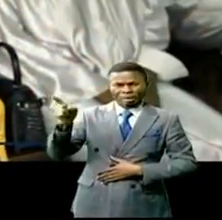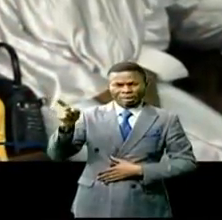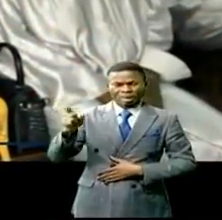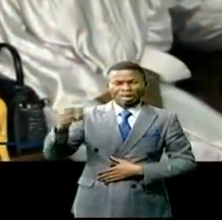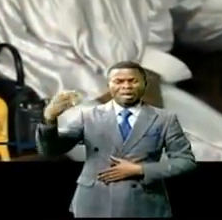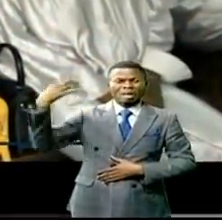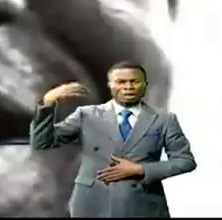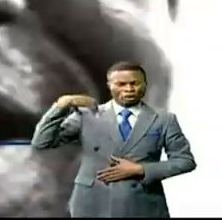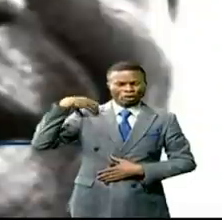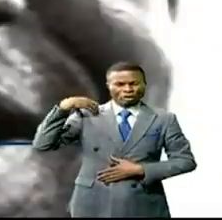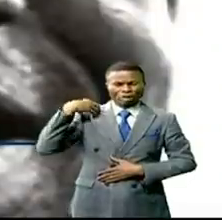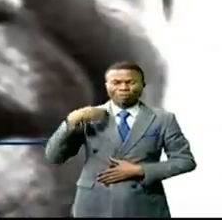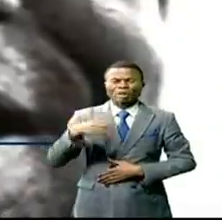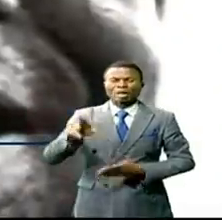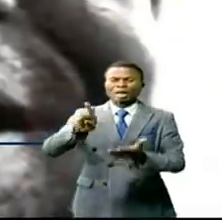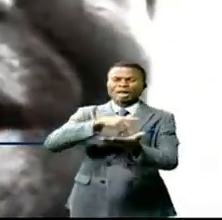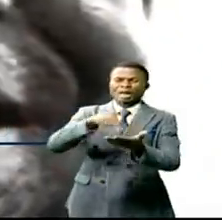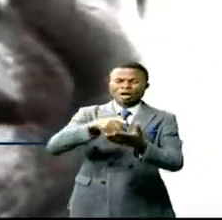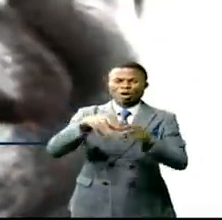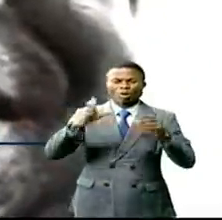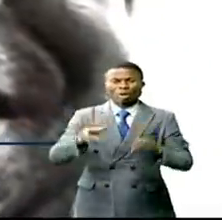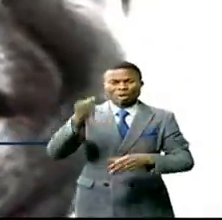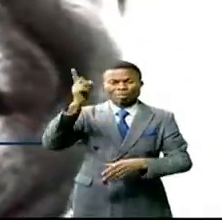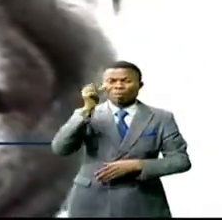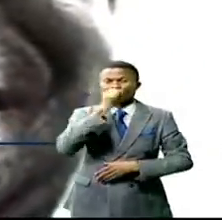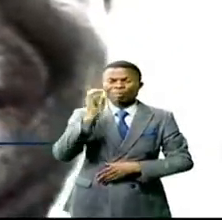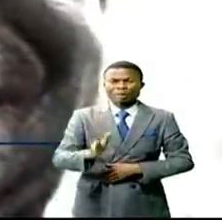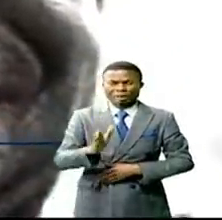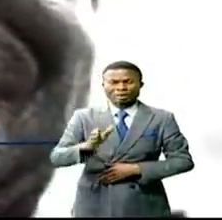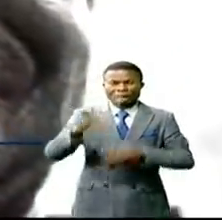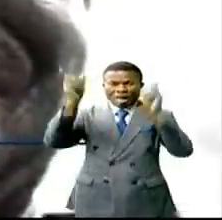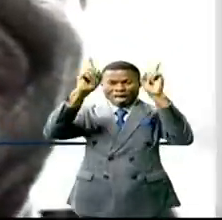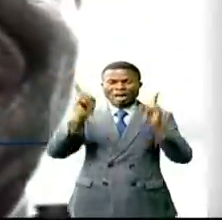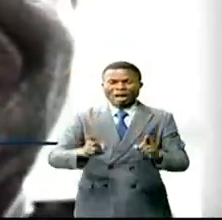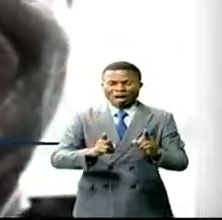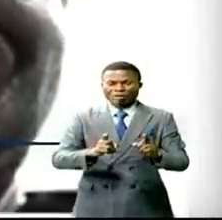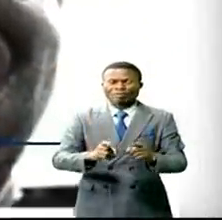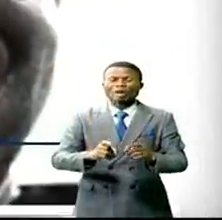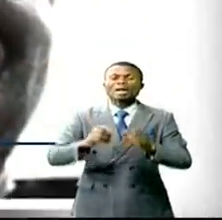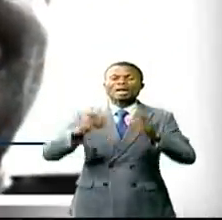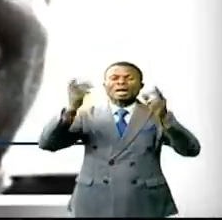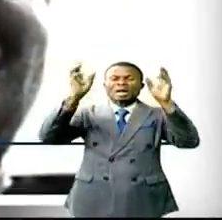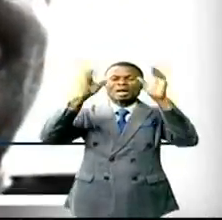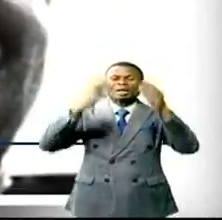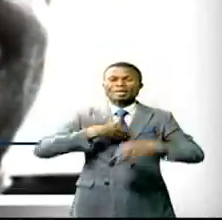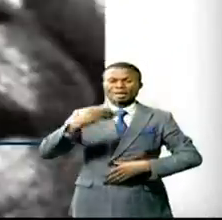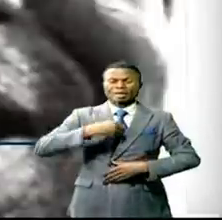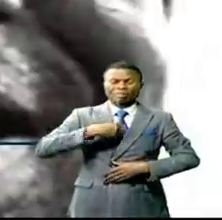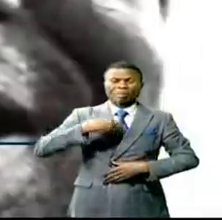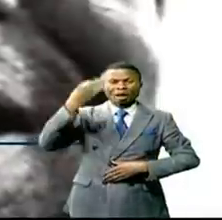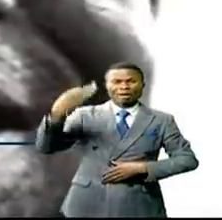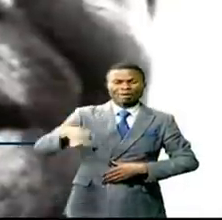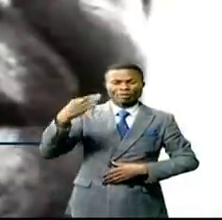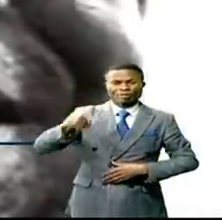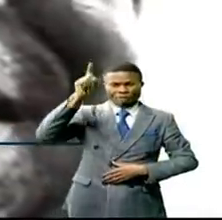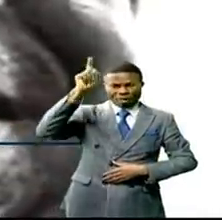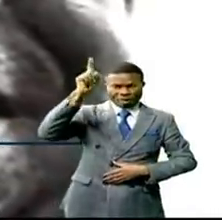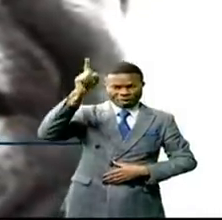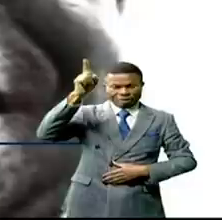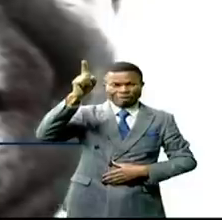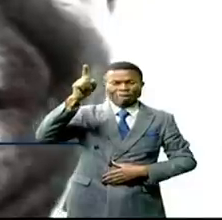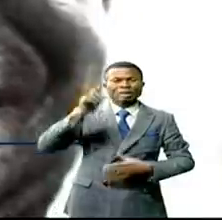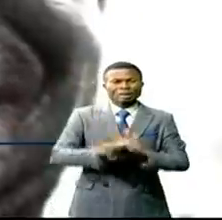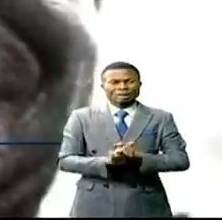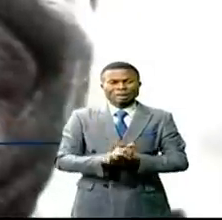de la rumba congolaise premier artiste africain a livré un spectacle digne de son rang à la salle la mythique de l'olympia en france